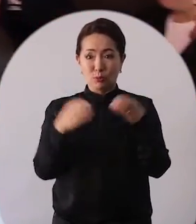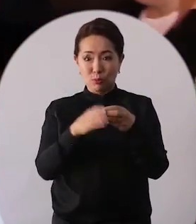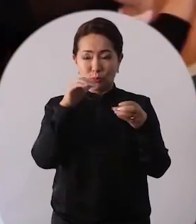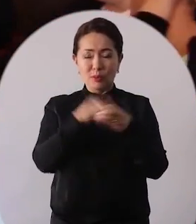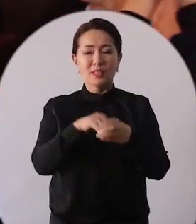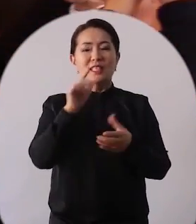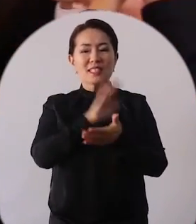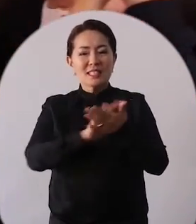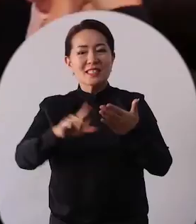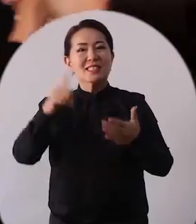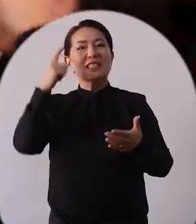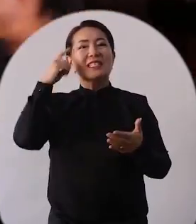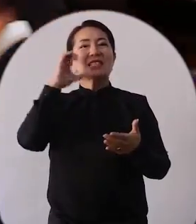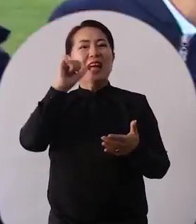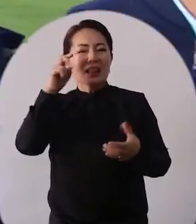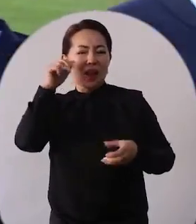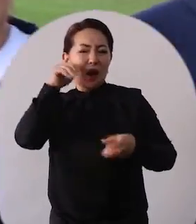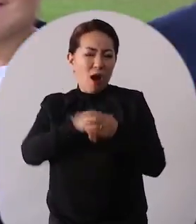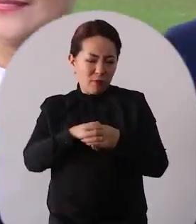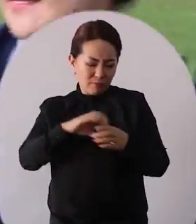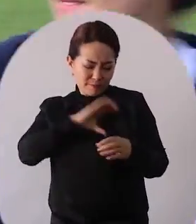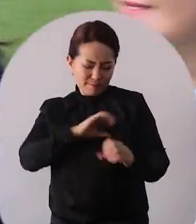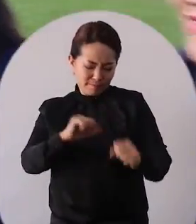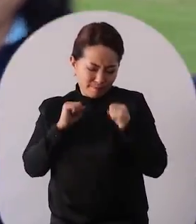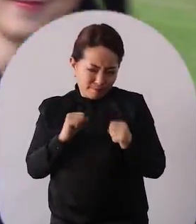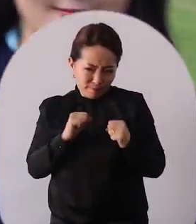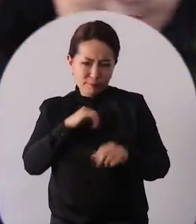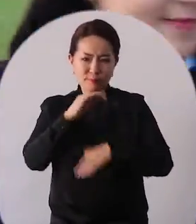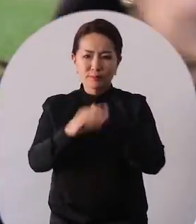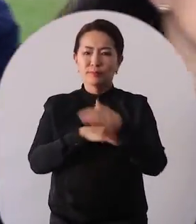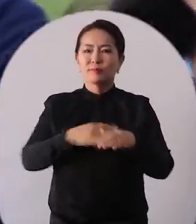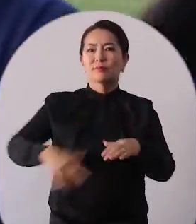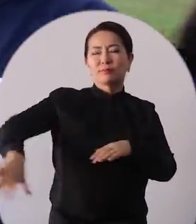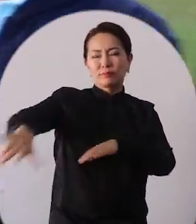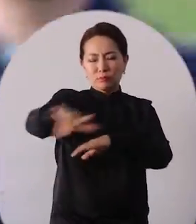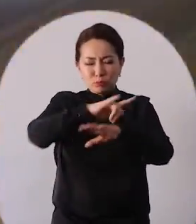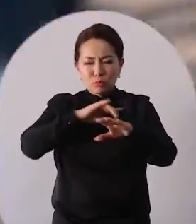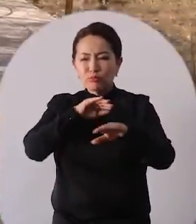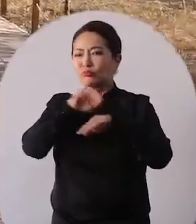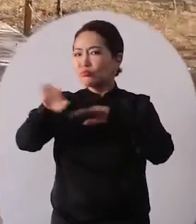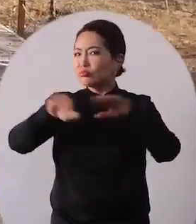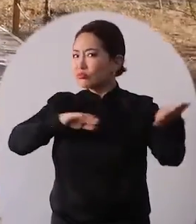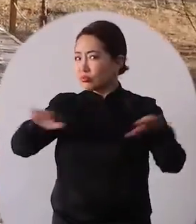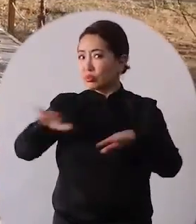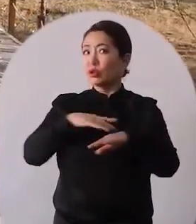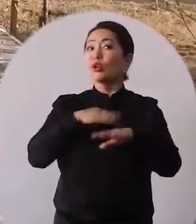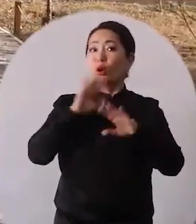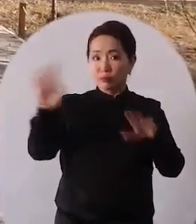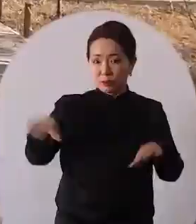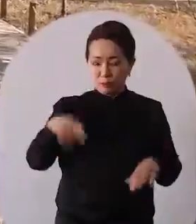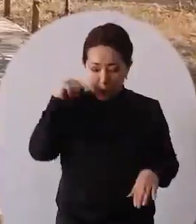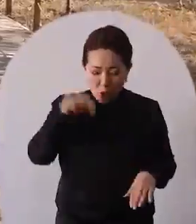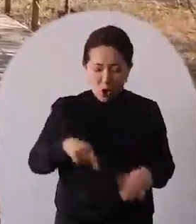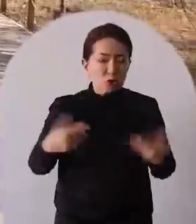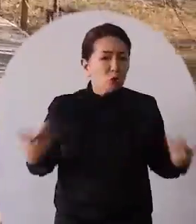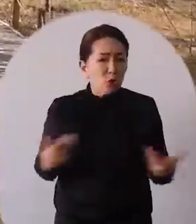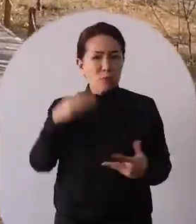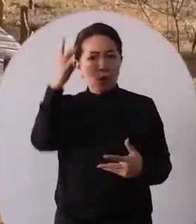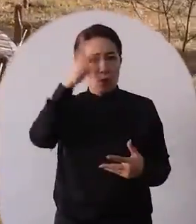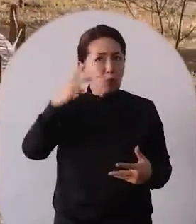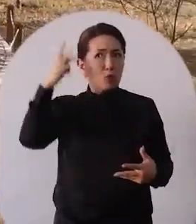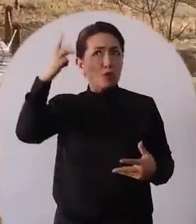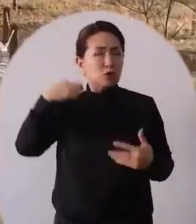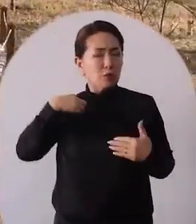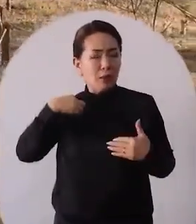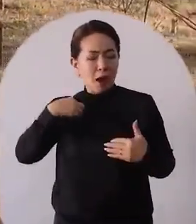шин санаа өвөртлөө хийж бүтээх хүслээр ундарч нутаг нутгийнхаа зүг жолоо залсан. Одоо харин бид мөрөөдлөө бодит ажил болгох